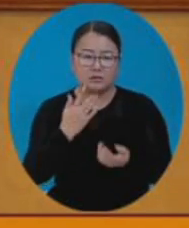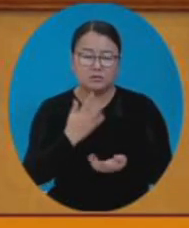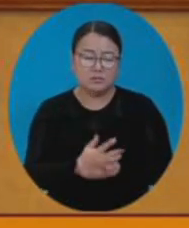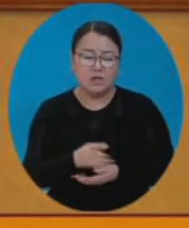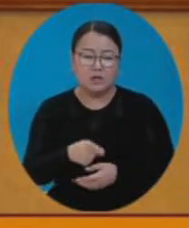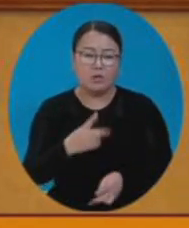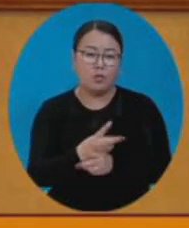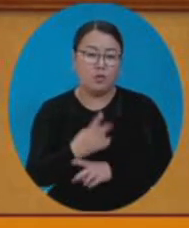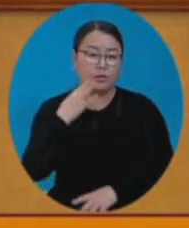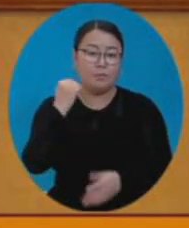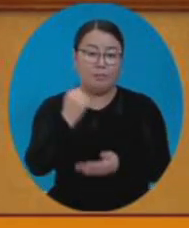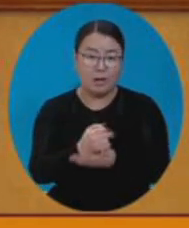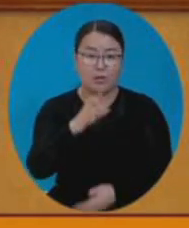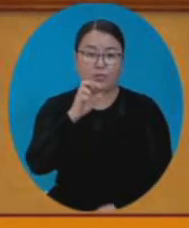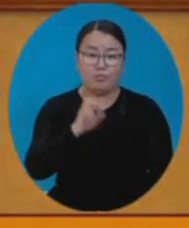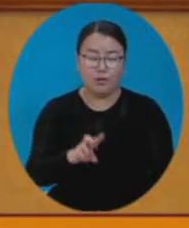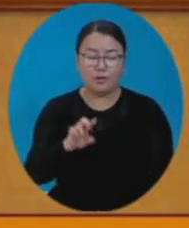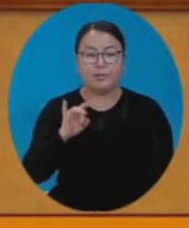энэ хууль батлагдсанаар бол энэ